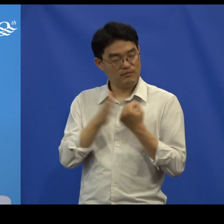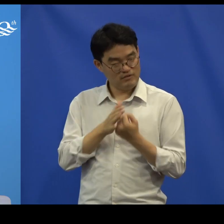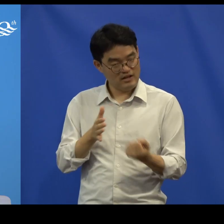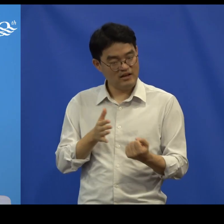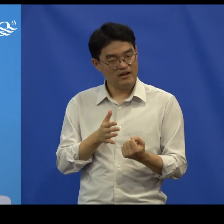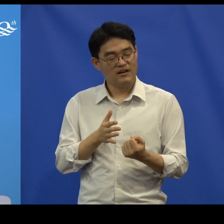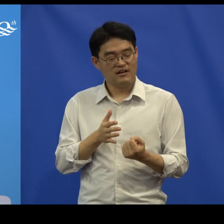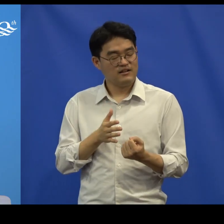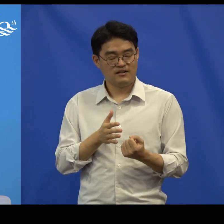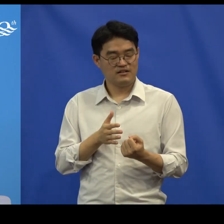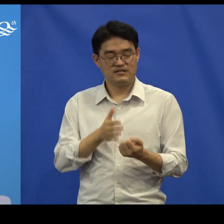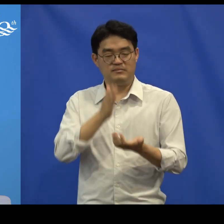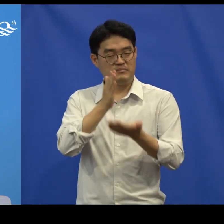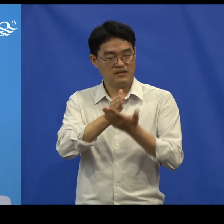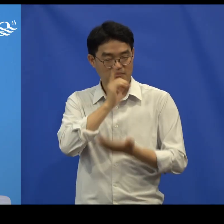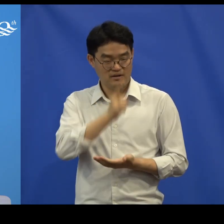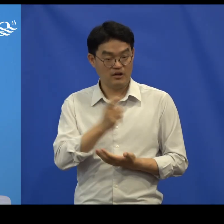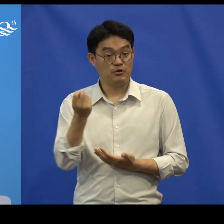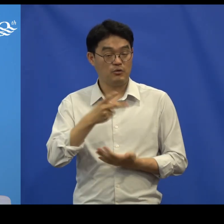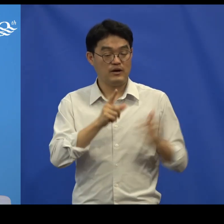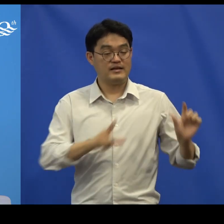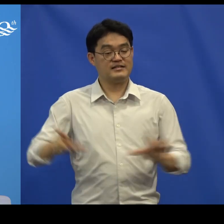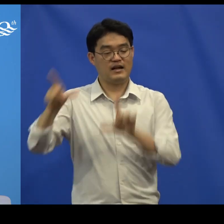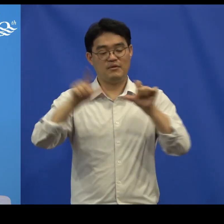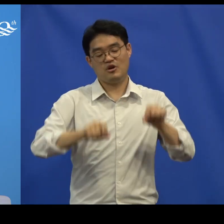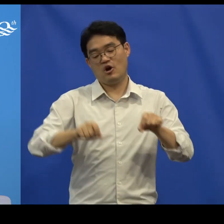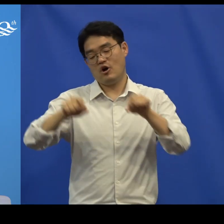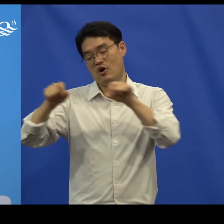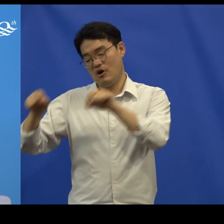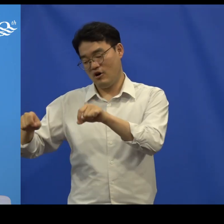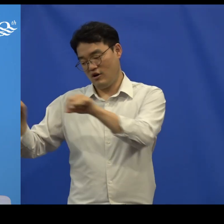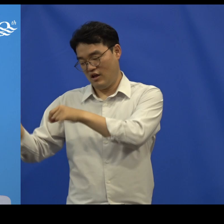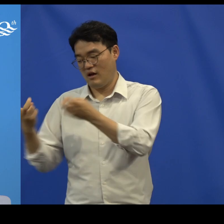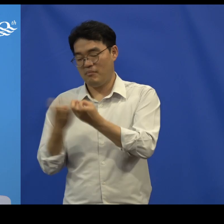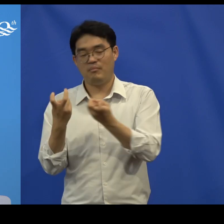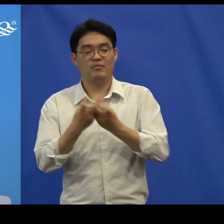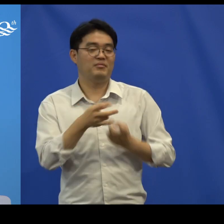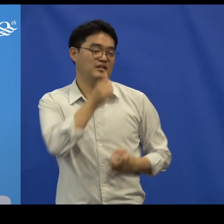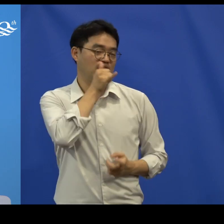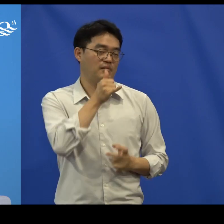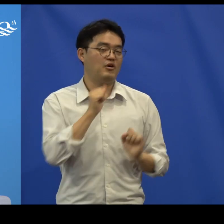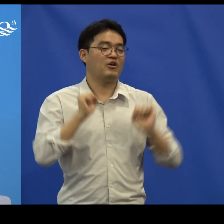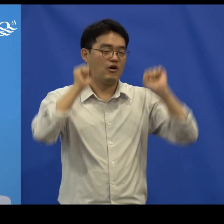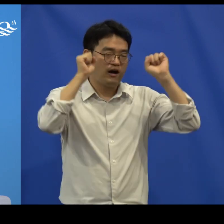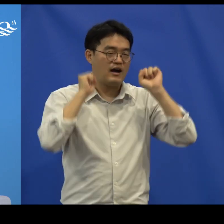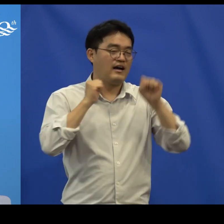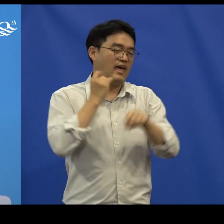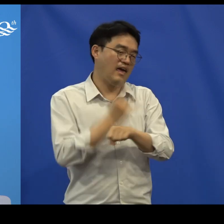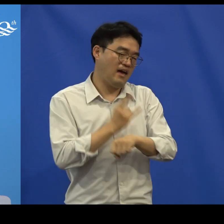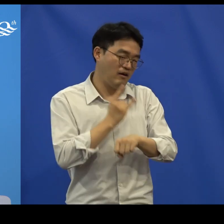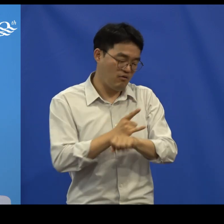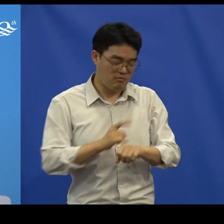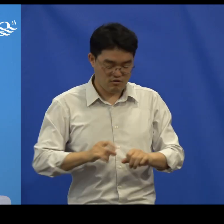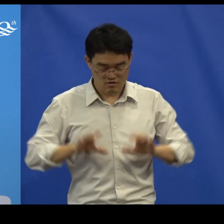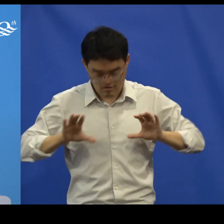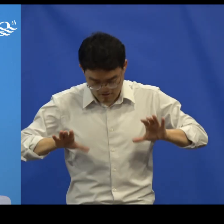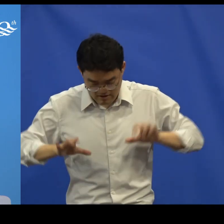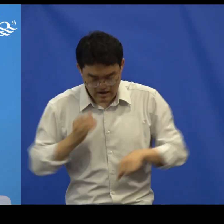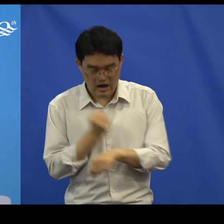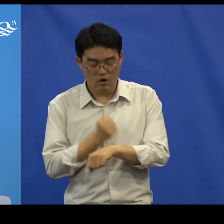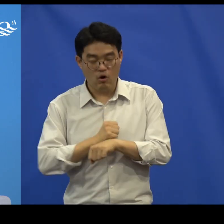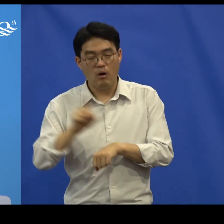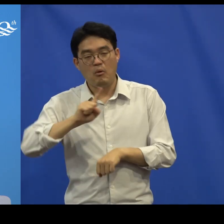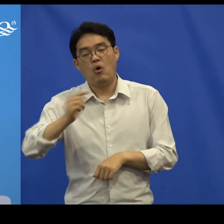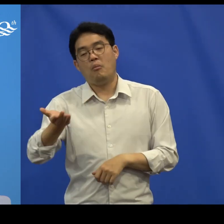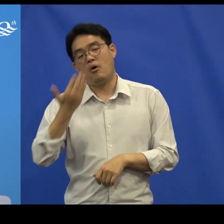또 삶을 연장하는 방법도 알려줘요. 요즘 뭐 별게 다 있습니다. 그래서 어떤 운동을 내가 내 위치에서